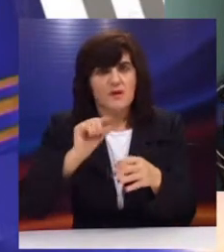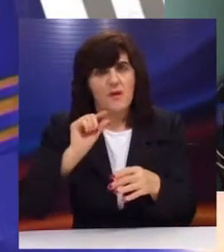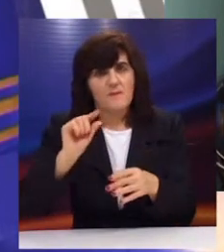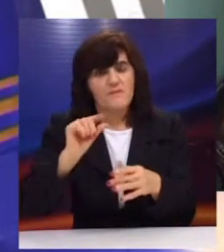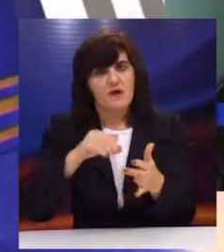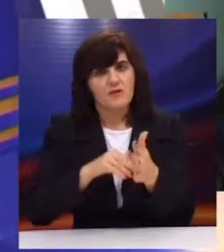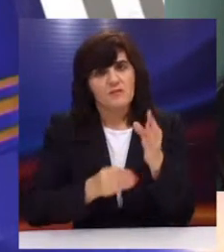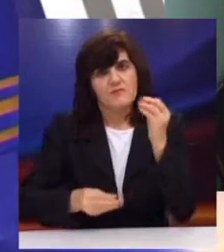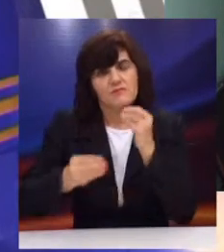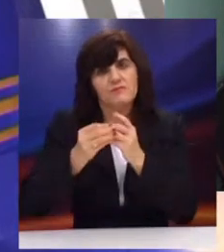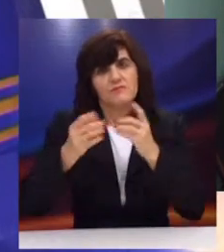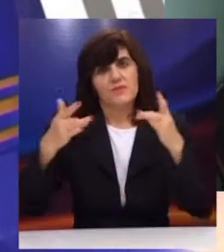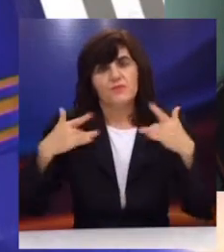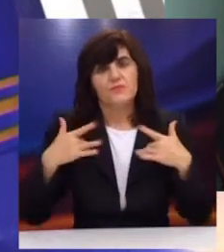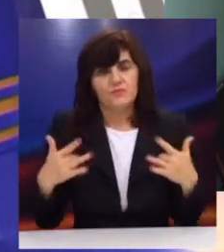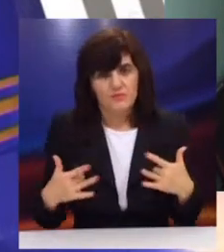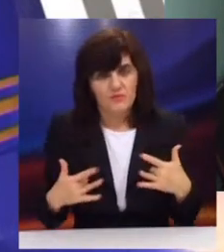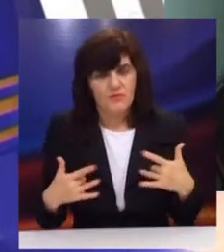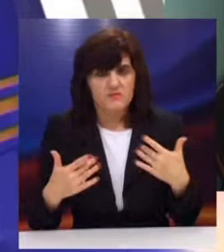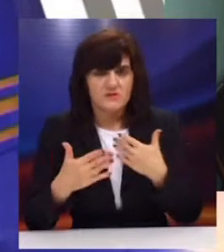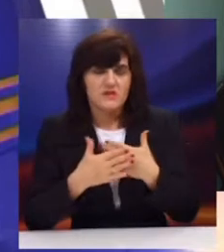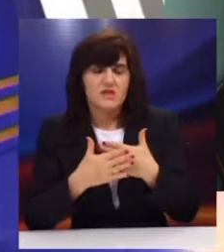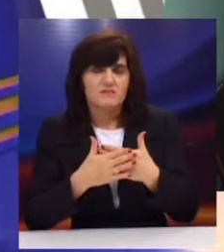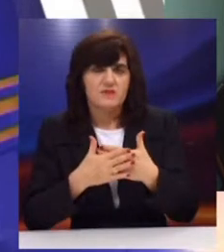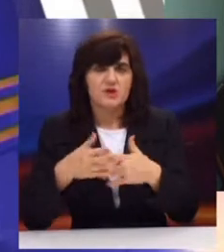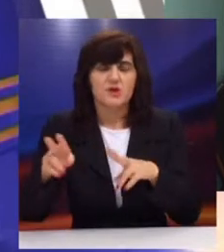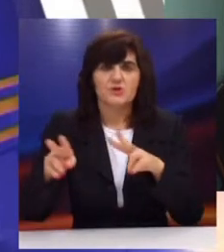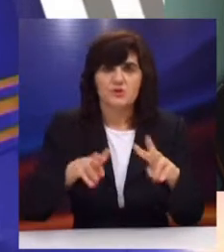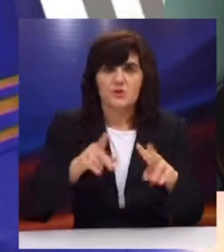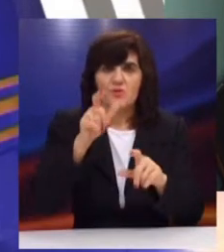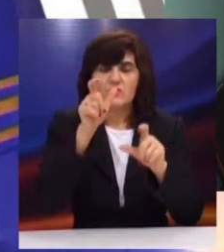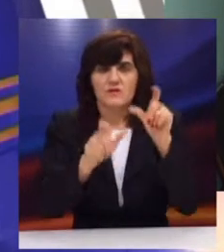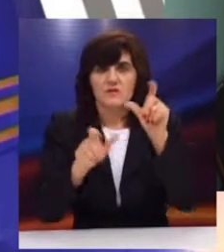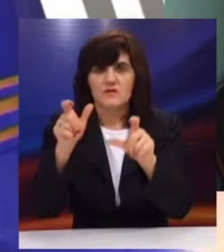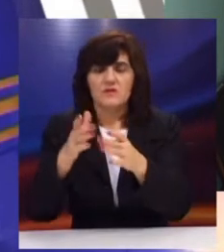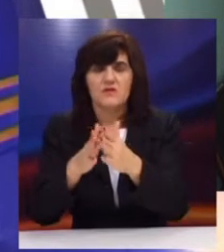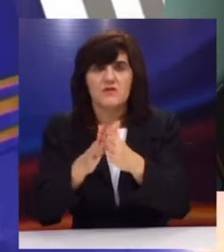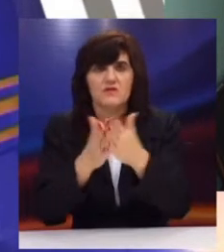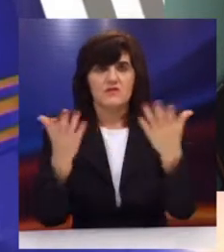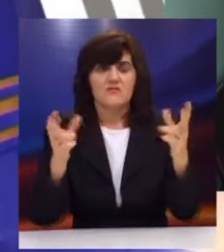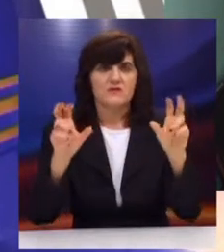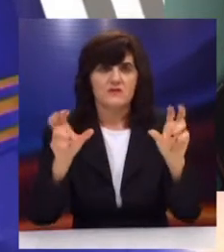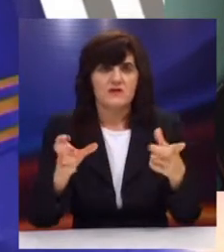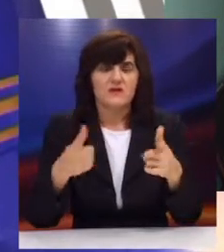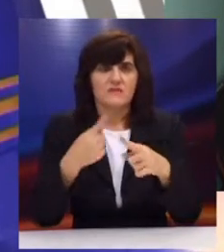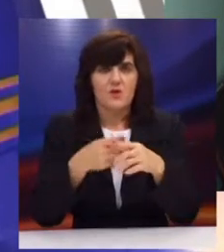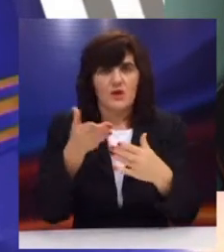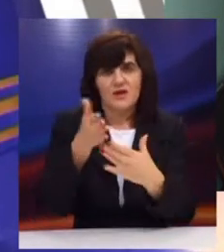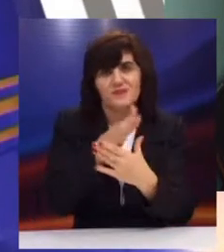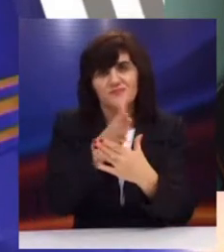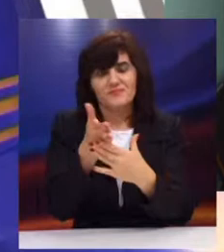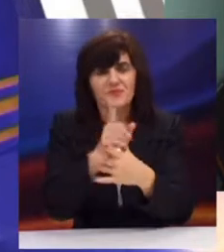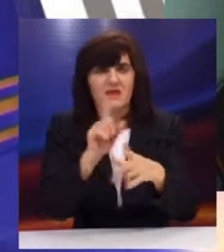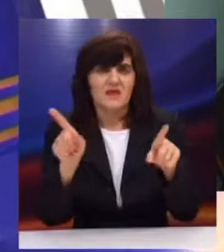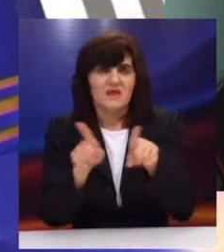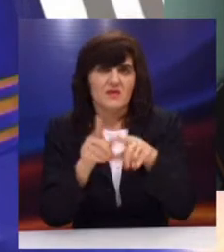se malo unaprede koliko je god to moguće odnosi između sudova, javnih tužilaštva i medija, pošto negde